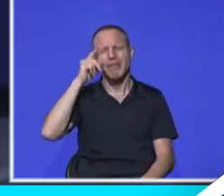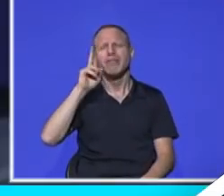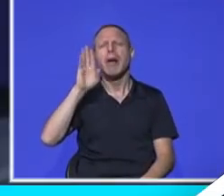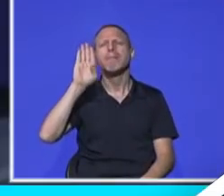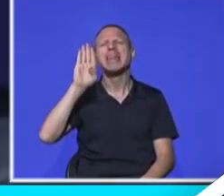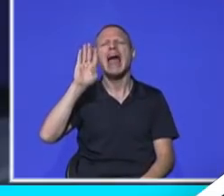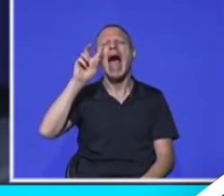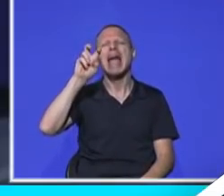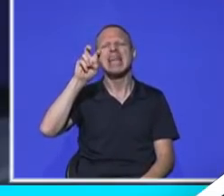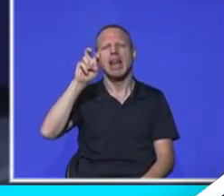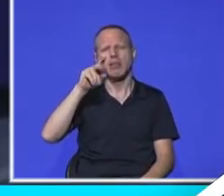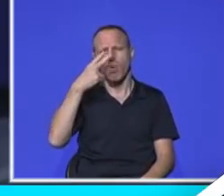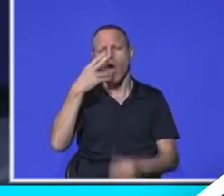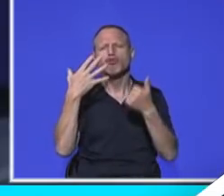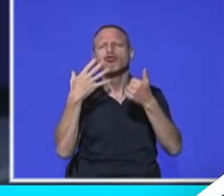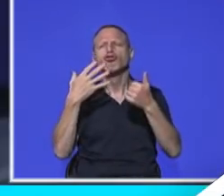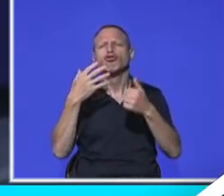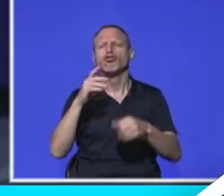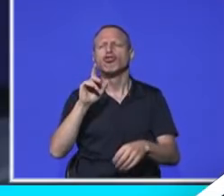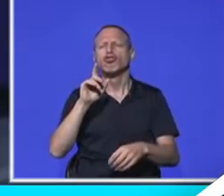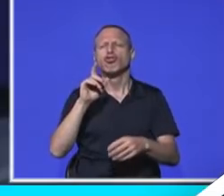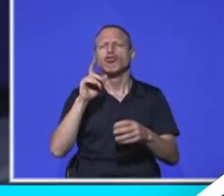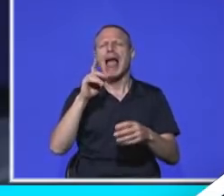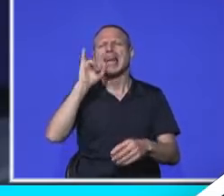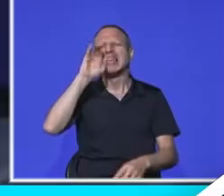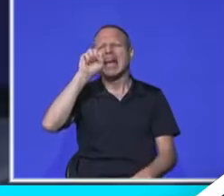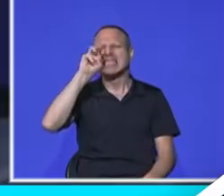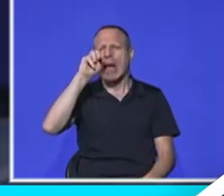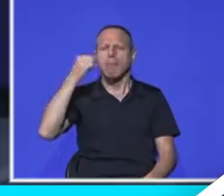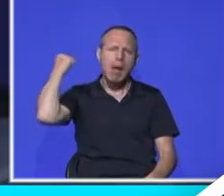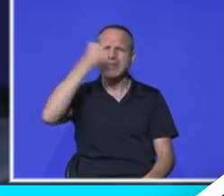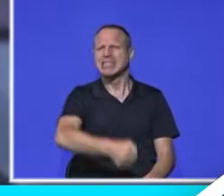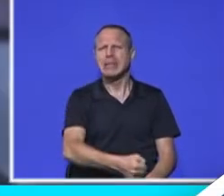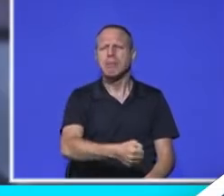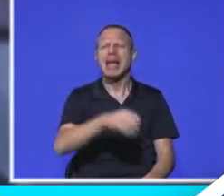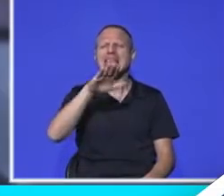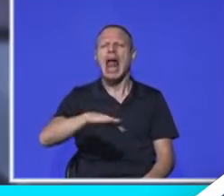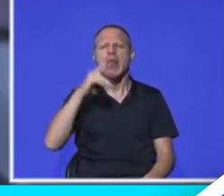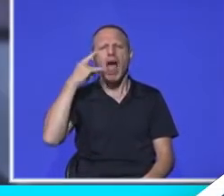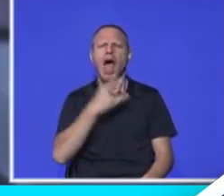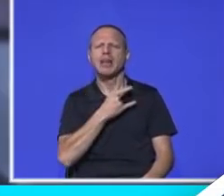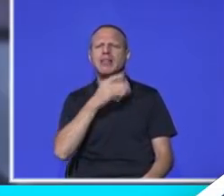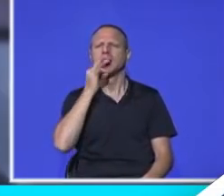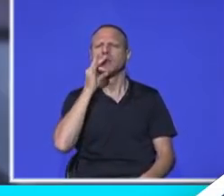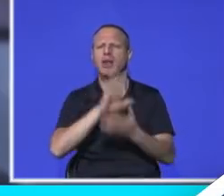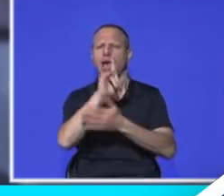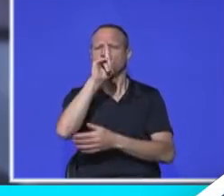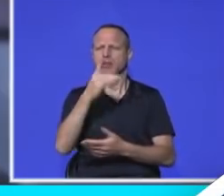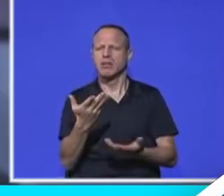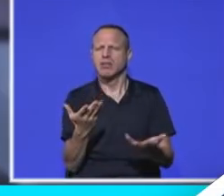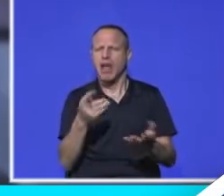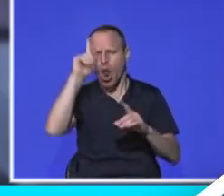יסמניקים מקים נער חרדי, ילד חרדי בן 11, אלוהים ישמור. אז איפה החרדי? איפה ההנהגה החרדית? איפה